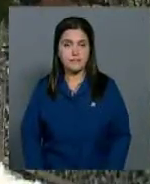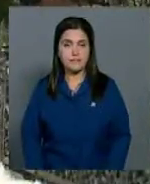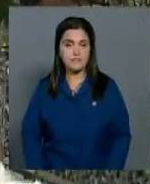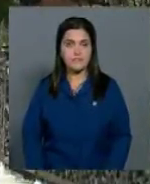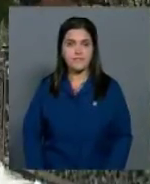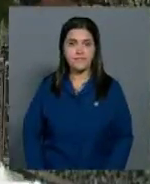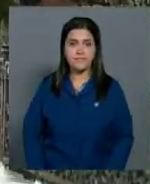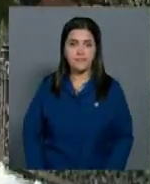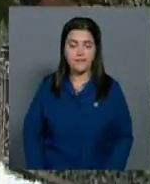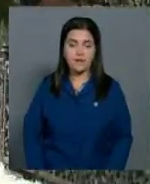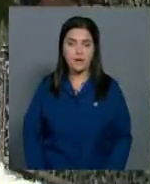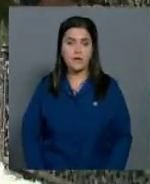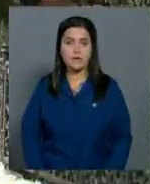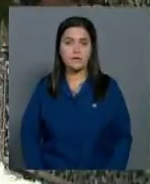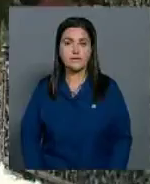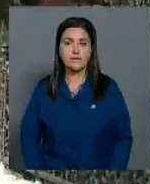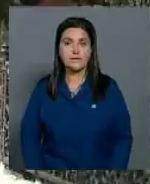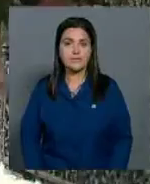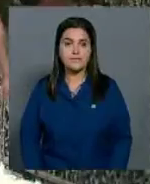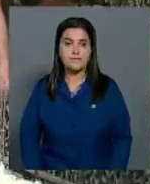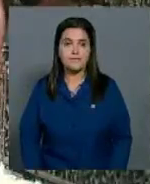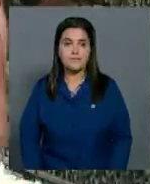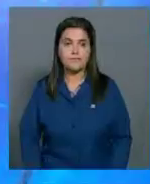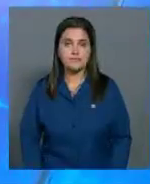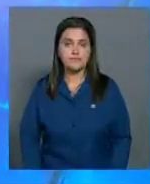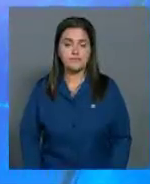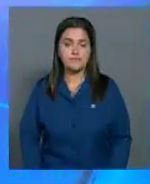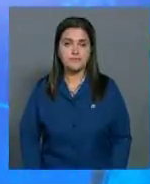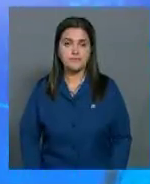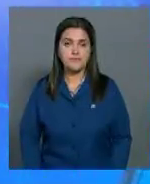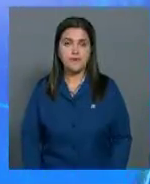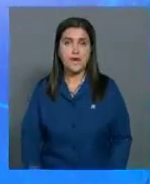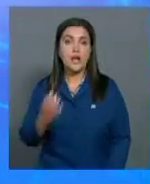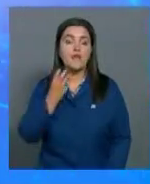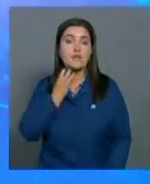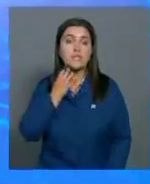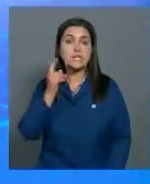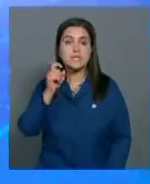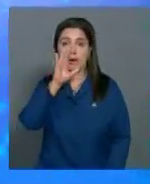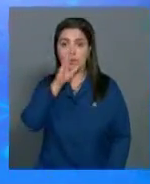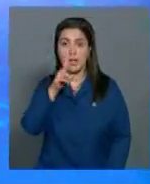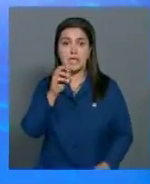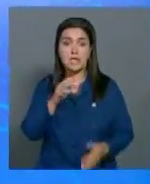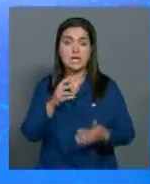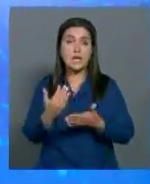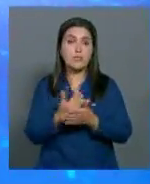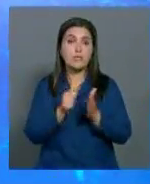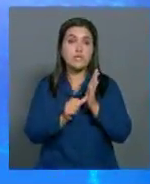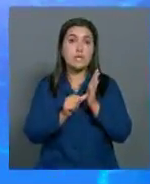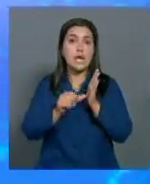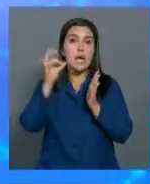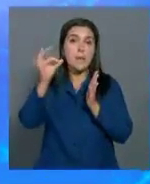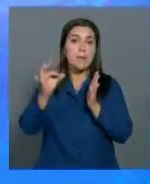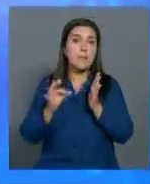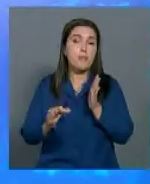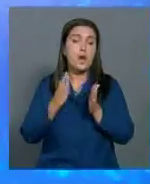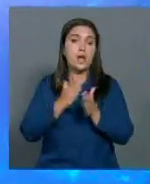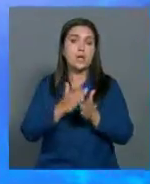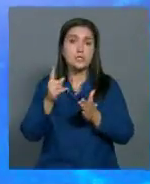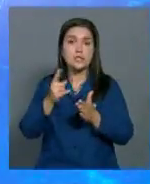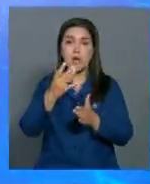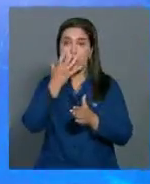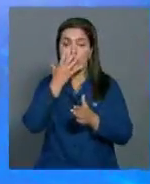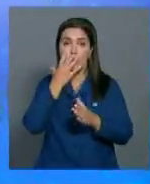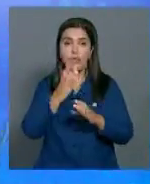Омельницкий. Из Павлодара, Хабар, 24. В Кызылорде за последние 5 лет на обновление 60%